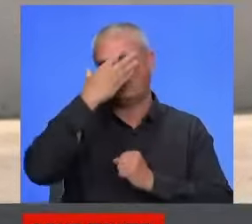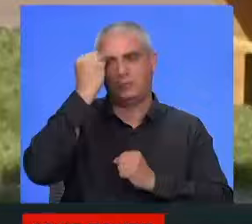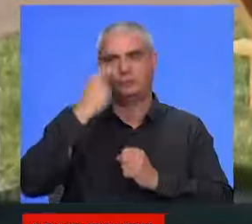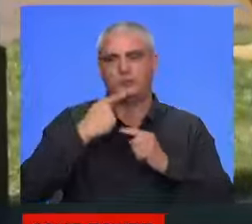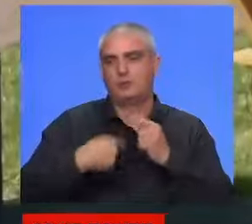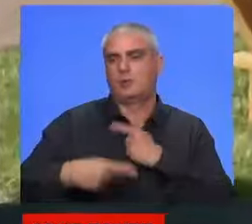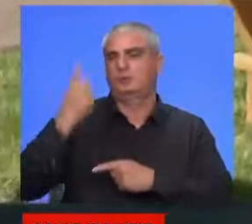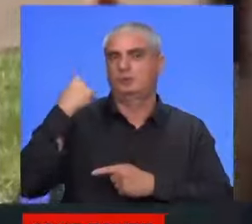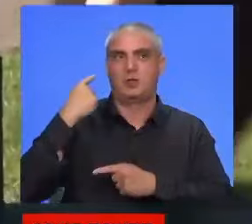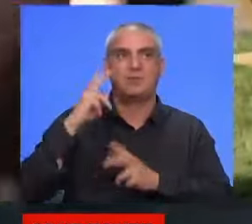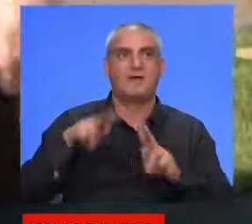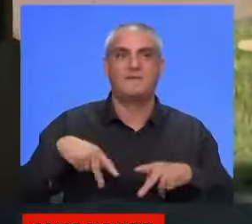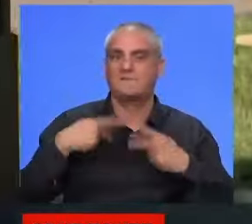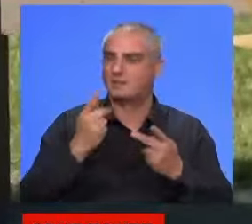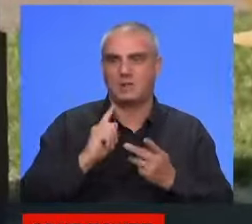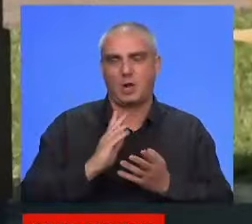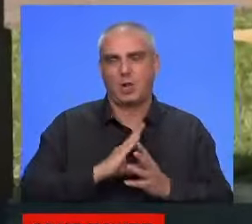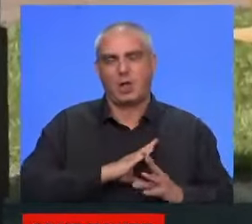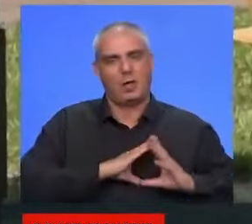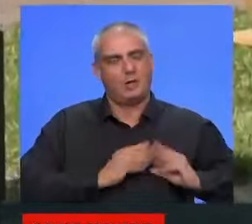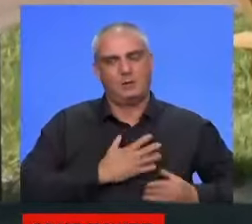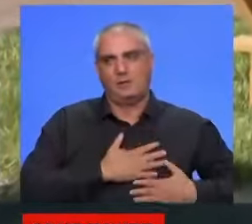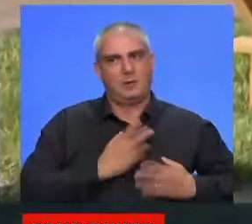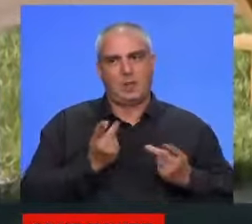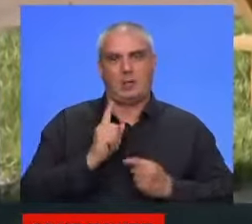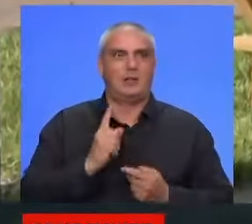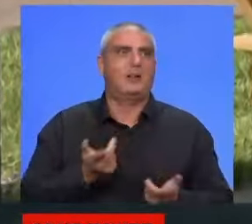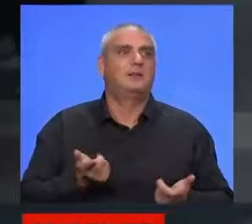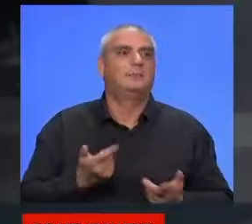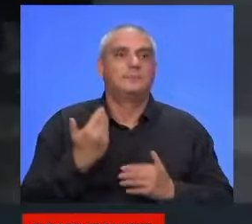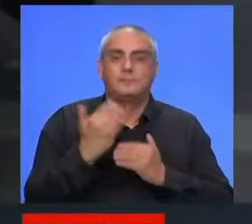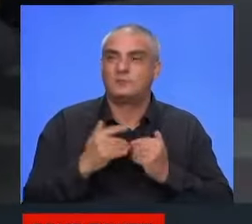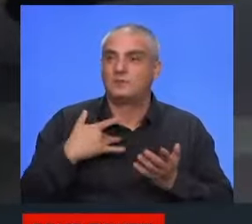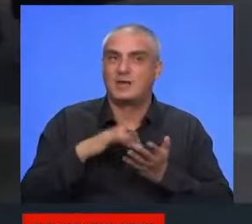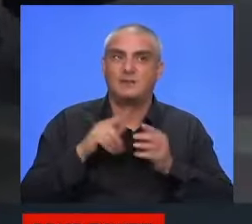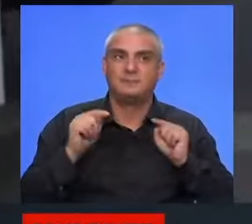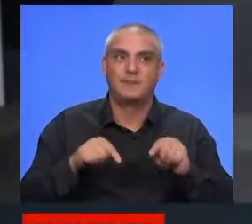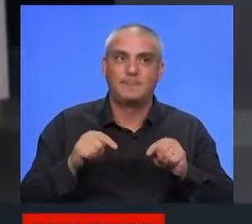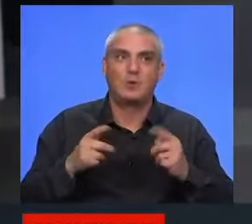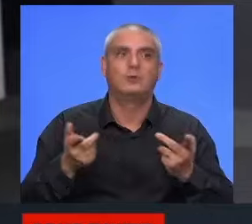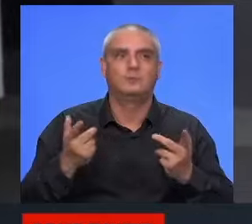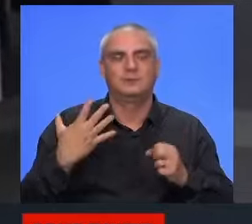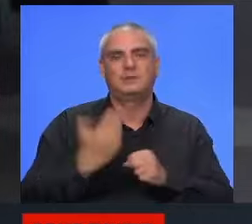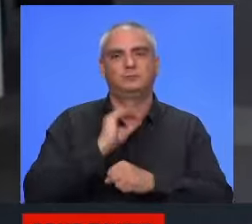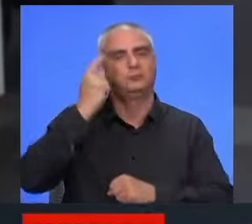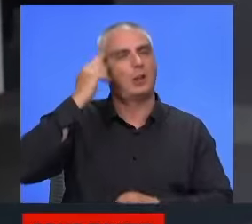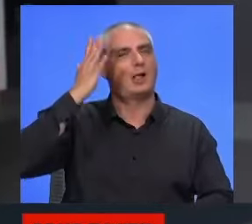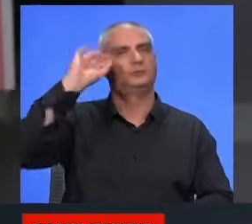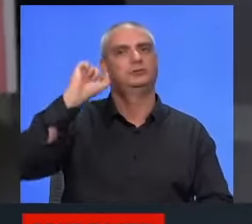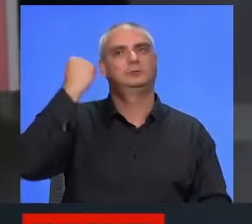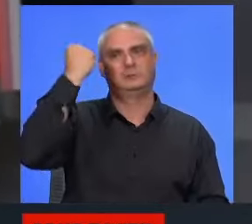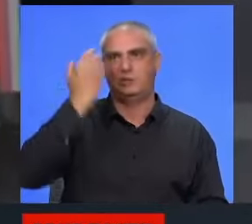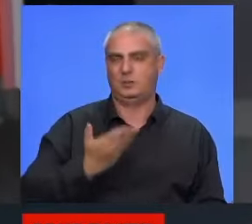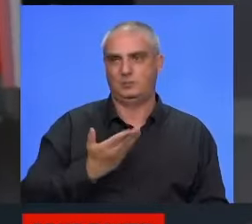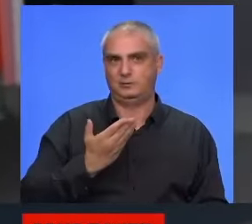שעברה, והחזרה בשבילם היא לא בלב שלם. בסוף זה שאנחנו פה, זה באמת התגשמות של החזון הציוני.